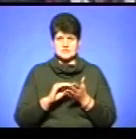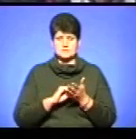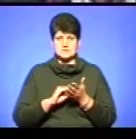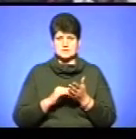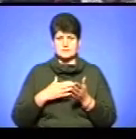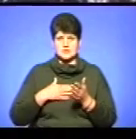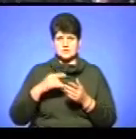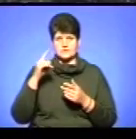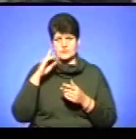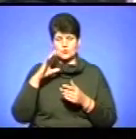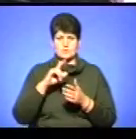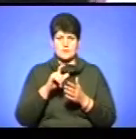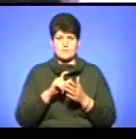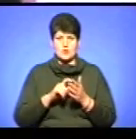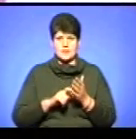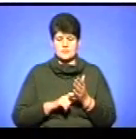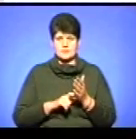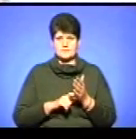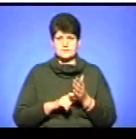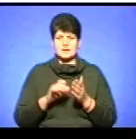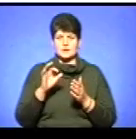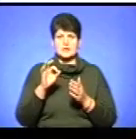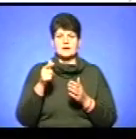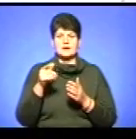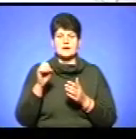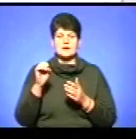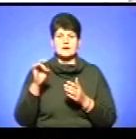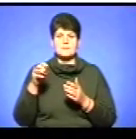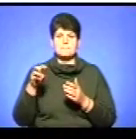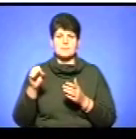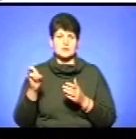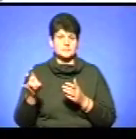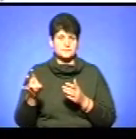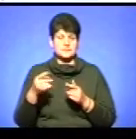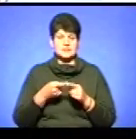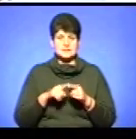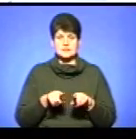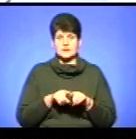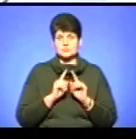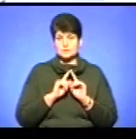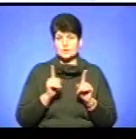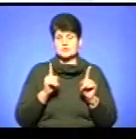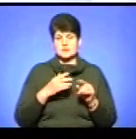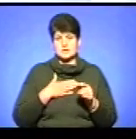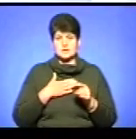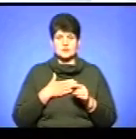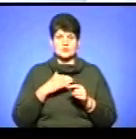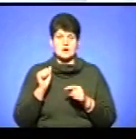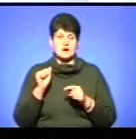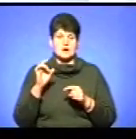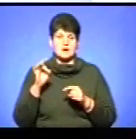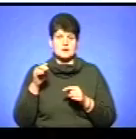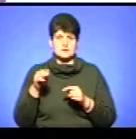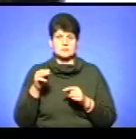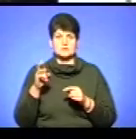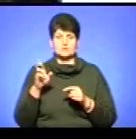відомий поет Олег Герман. Це також така родзинка нашого артбуку, що ручне